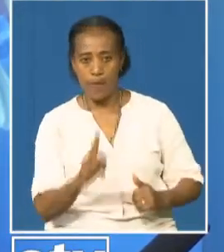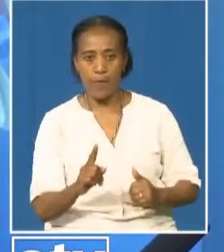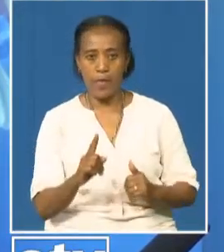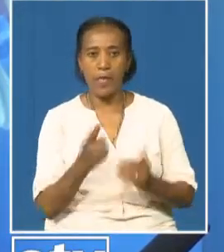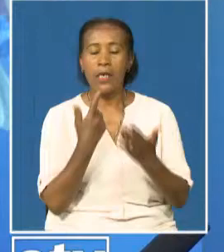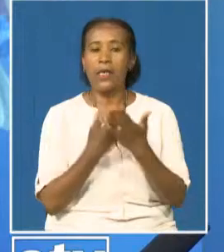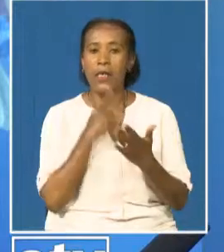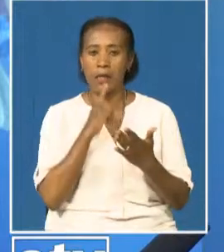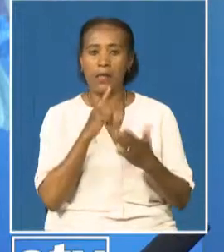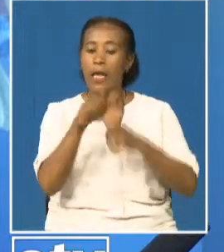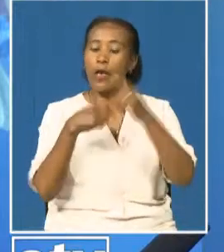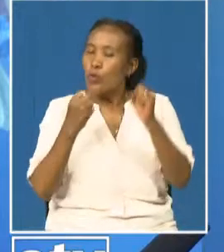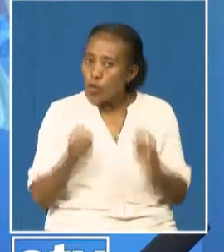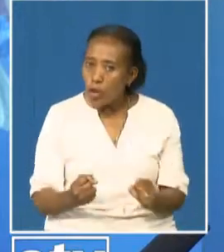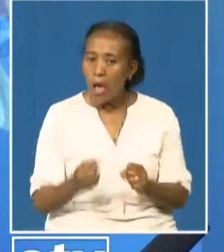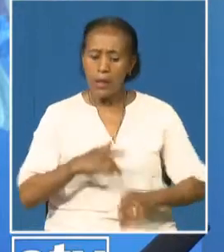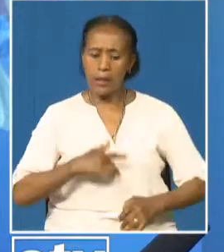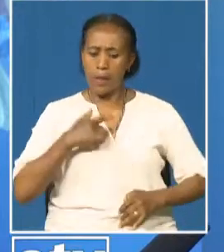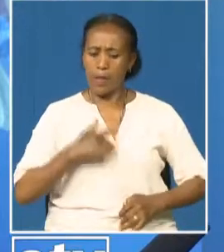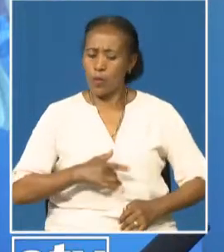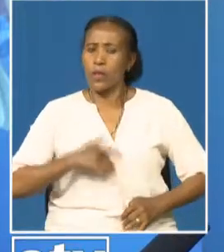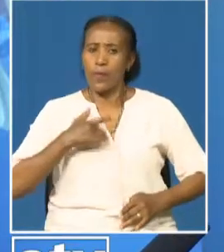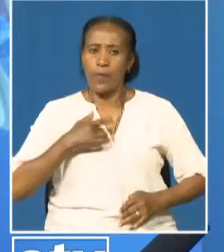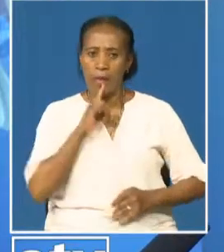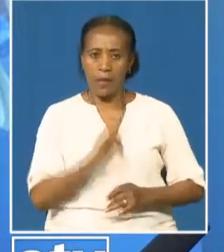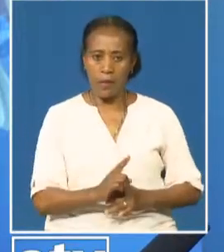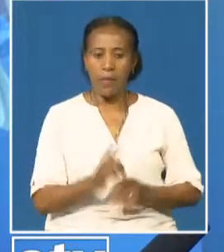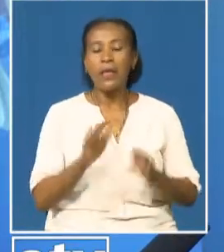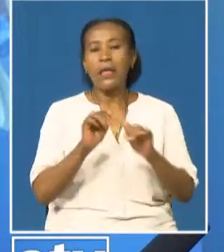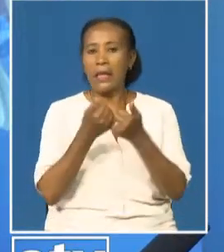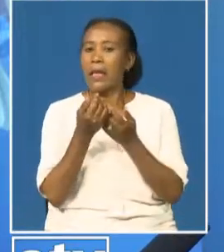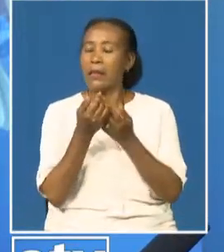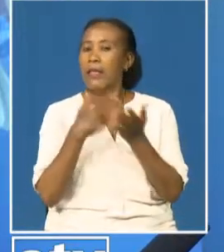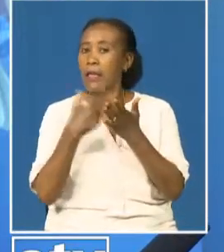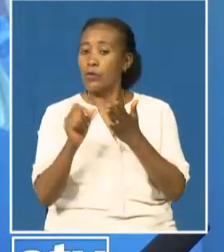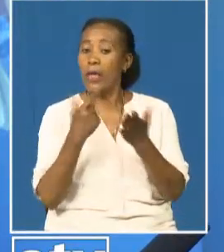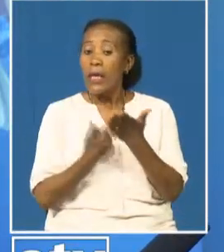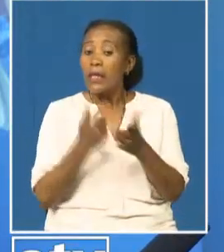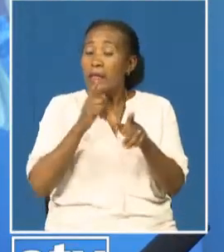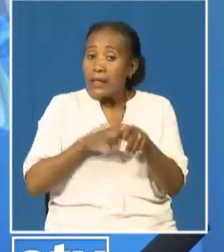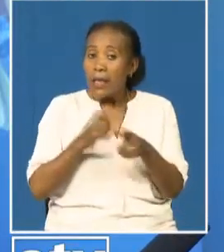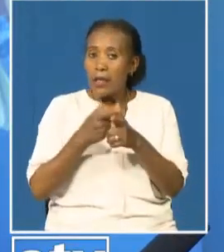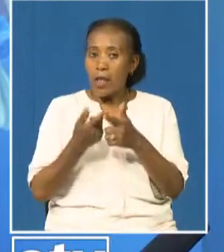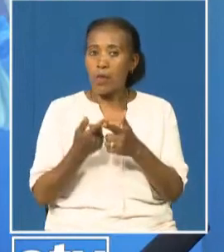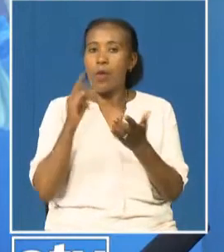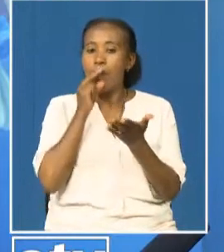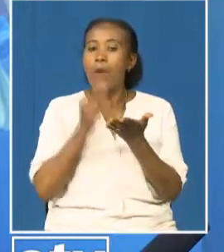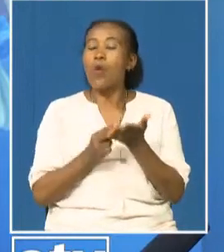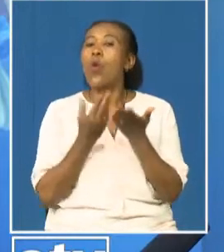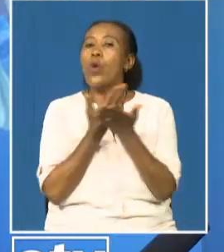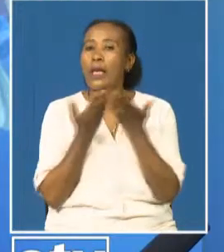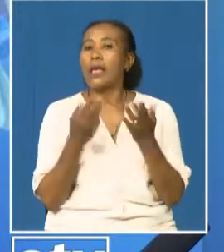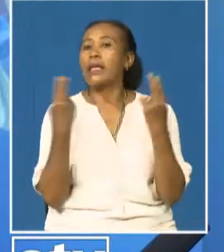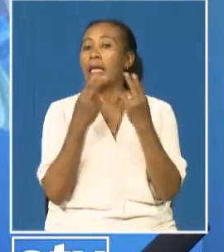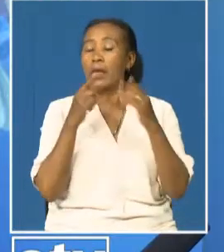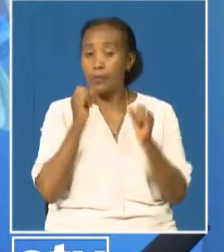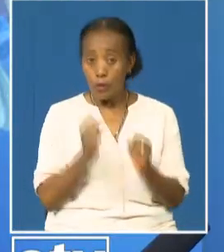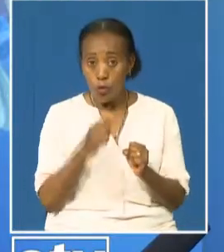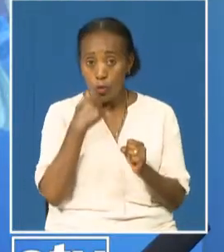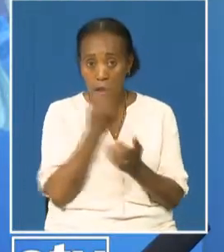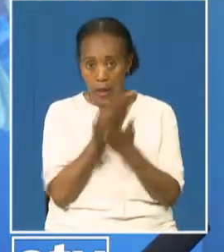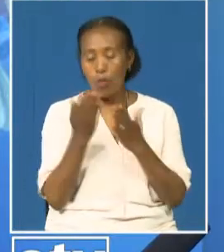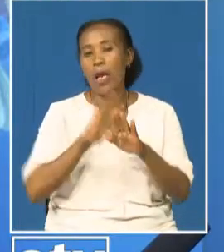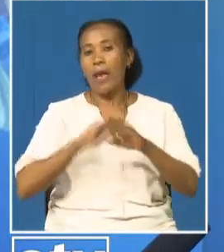ሂደት የኑሮ ሁኔታ ሊሄዱ ይችላሉ? የሚሰማቸውን ስሜት እንዴት ሊገዙ ይችላሉ? ይህን ጊዜስ ደግሞ እንዴት እንደ በጎ ነገር ሊጠቀሙ ይችላሉ? በሚሉ ጉዳዮች